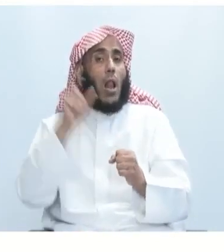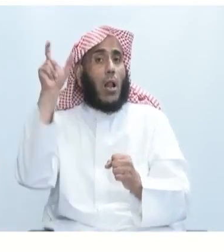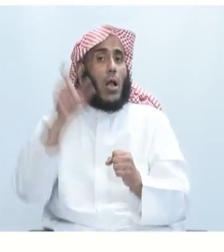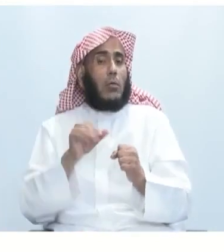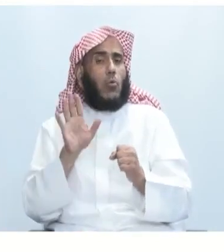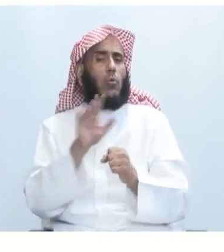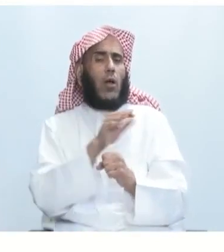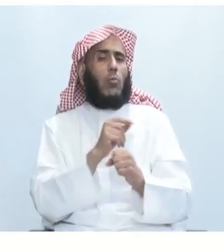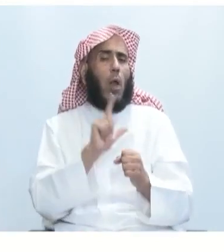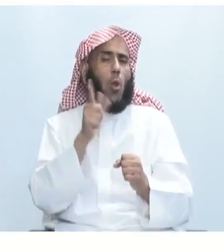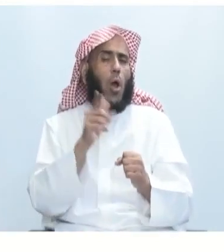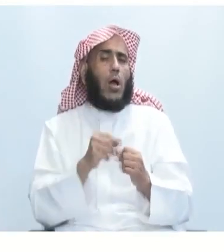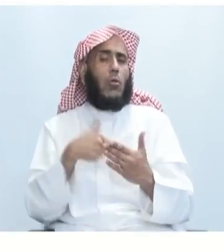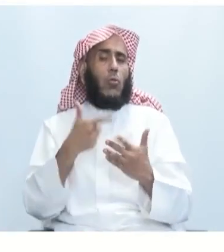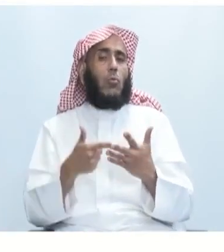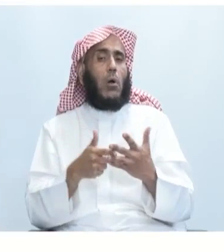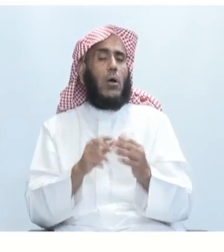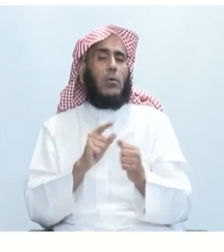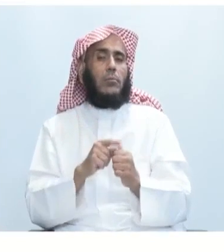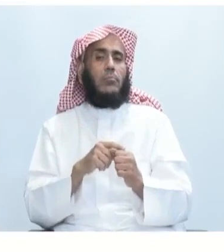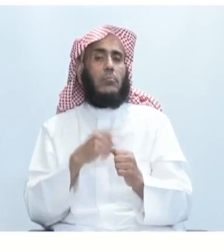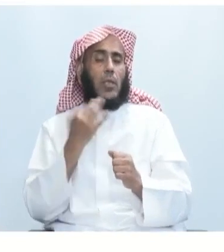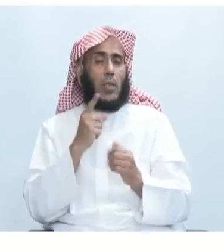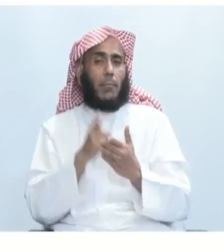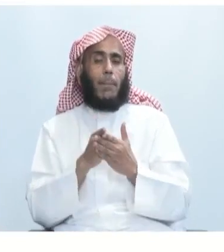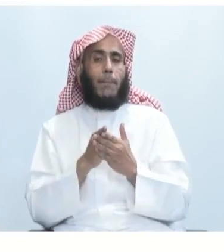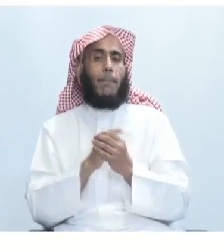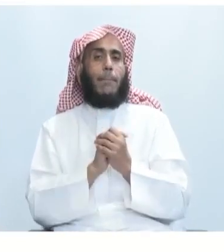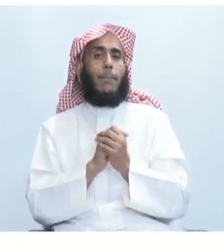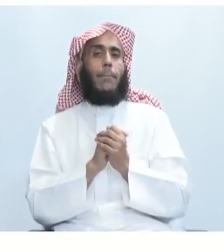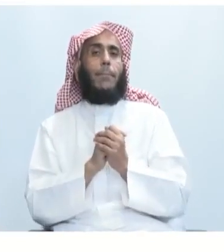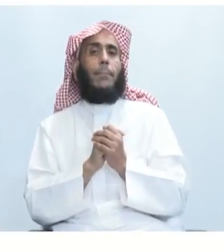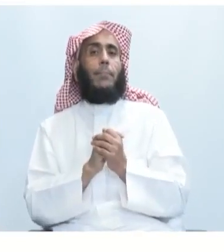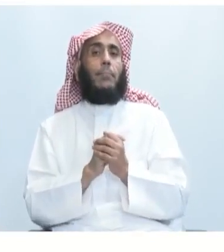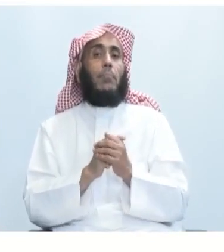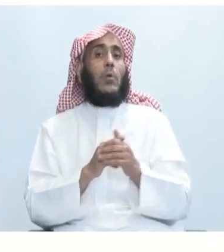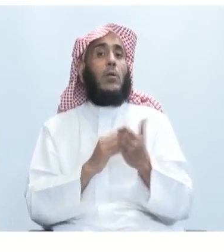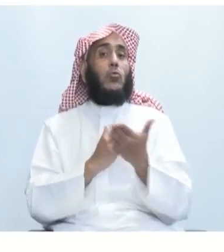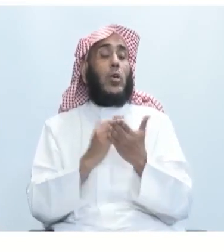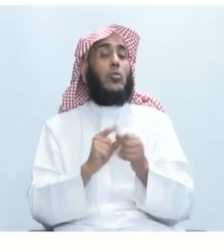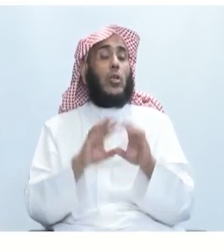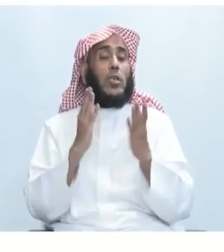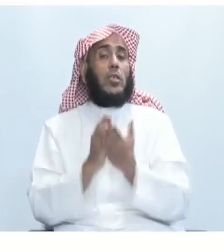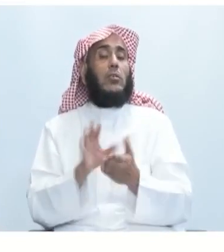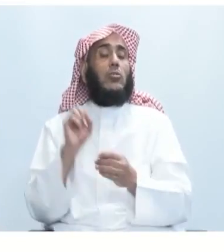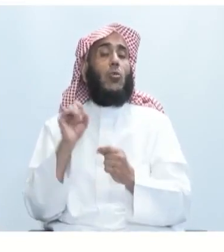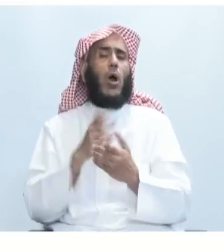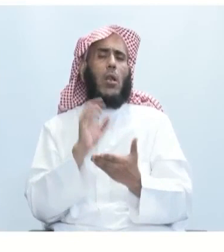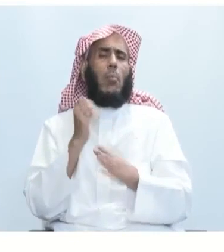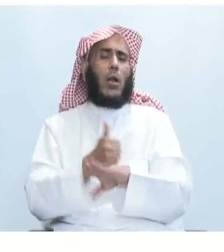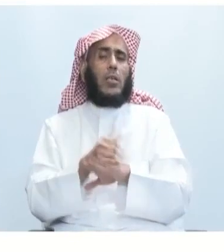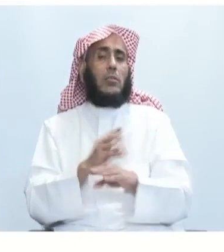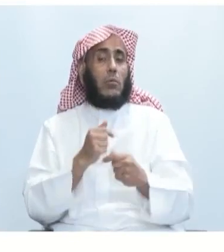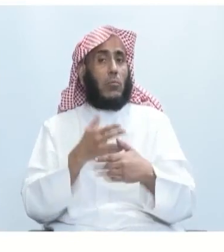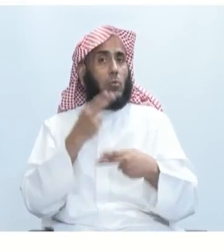فراغ ثم اللغه ثم اللغه وسنتحدث كما ذكر ذكرت سابقا عناصر تشكل ال جوانب الرئيسه لفعل قرائي وتحكم في